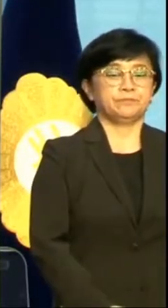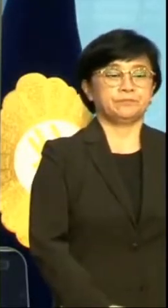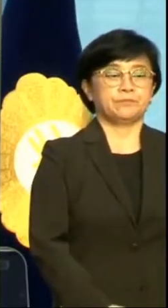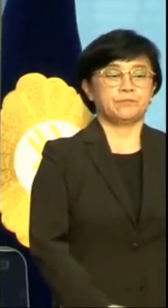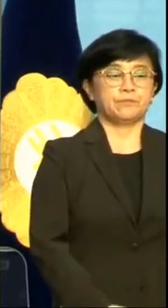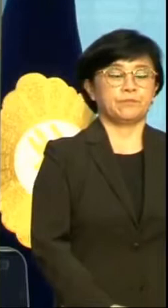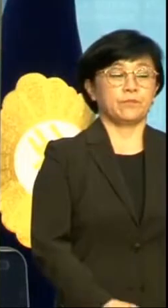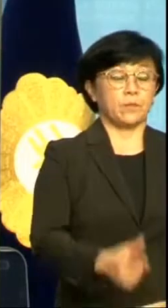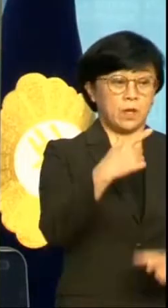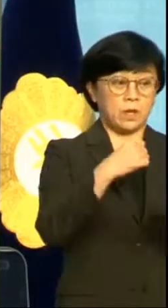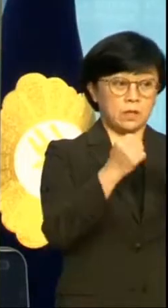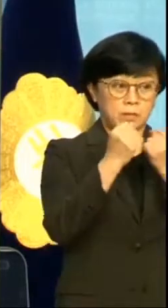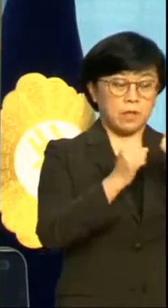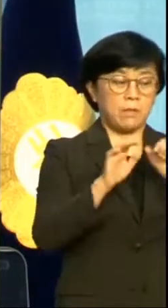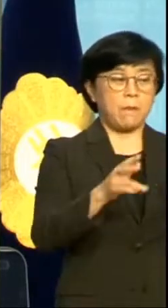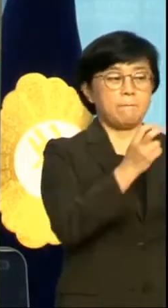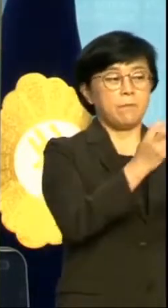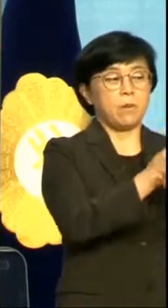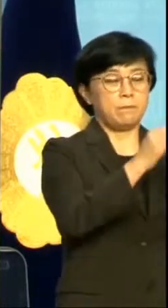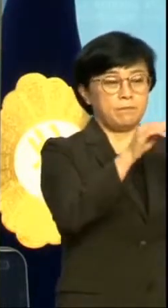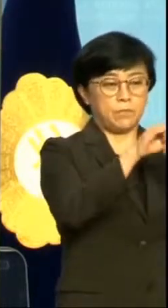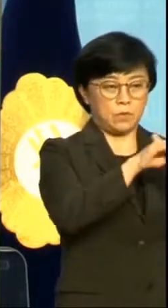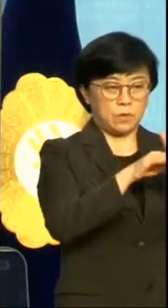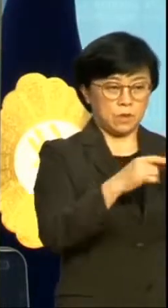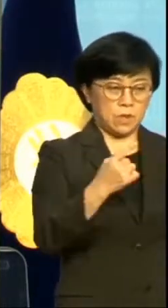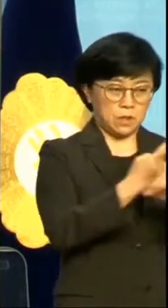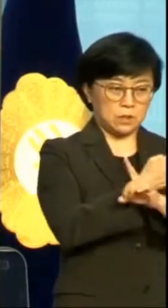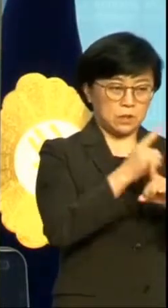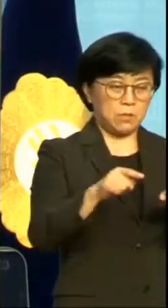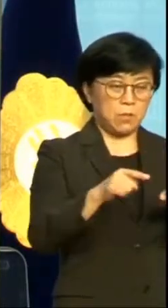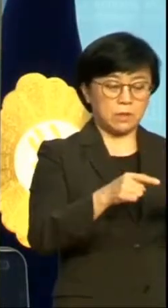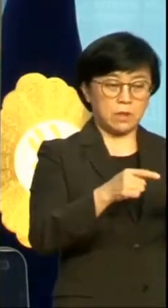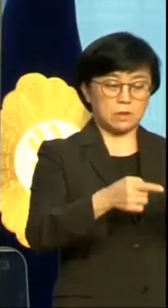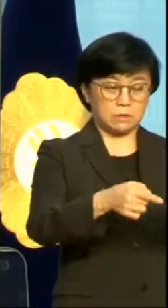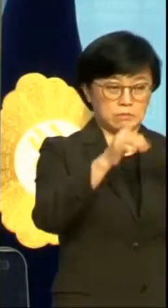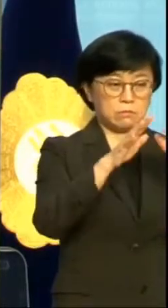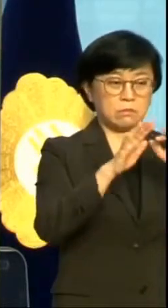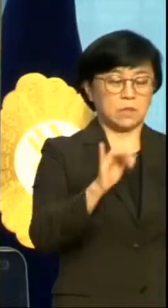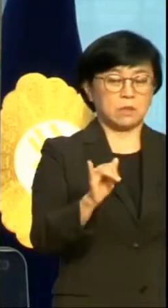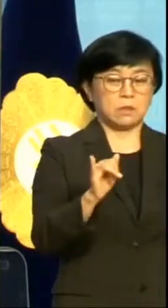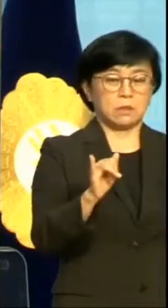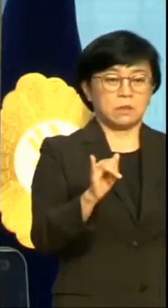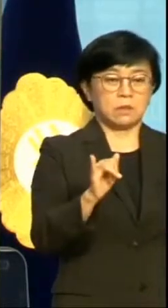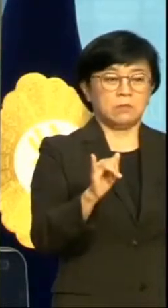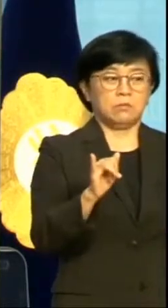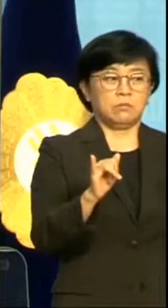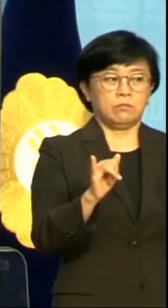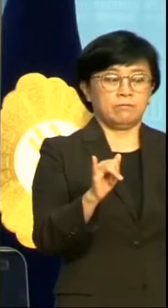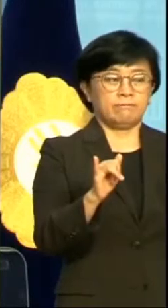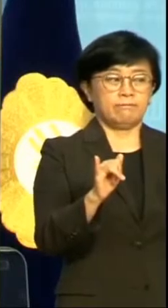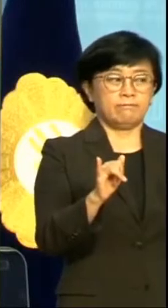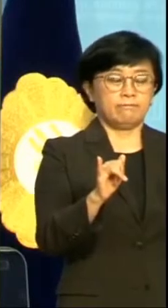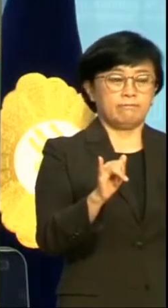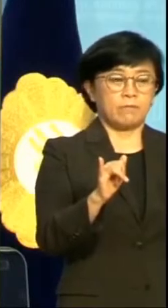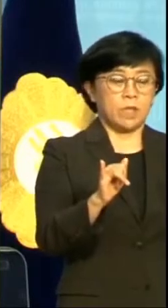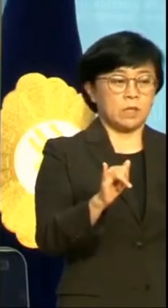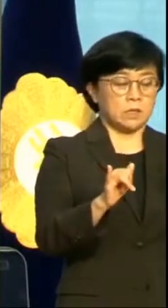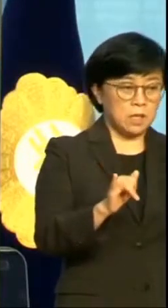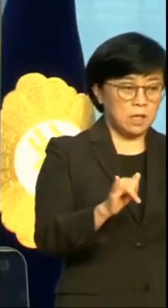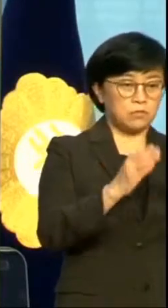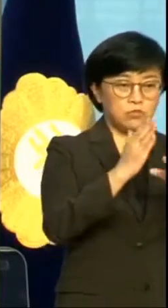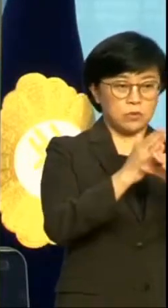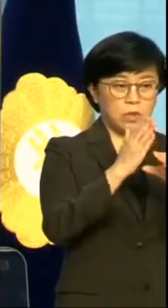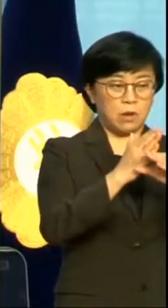한 말씀 더 드리자면 이번 법률 개정은 오늘 이 자리에 참석해주신 강타자 아 항주 체간의 심도 있는